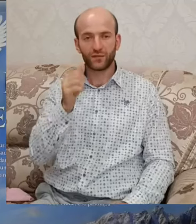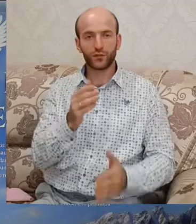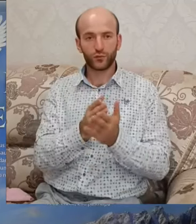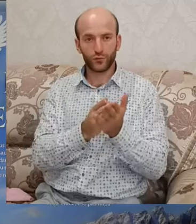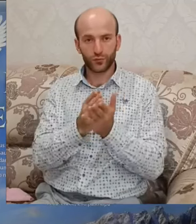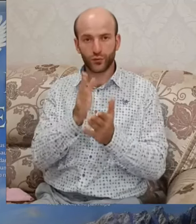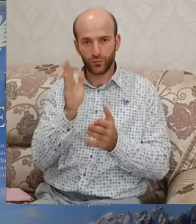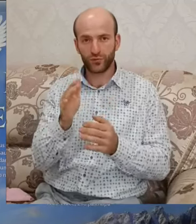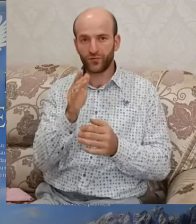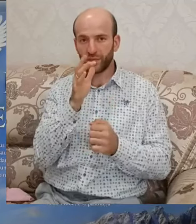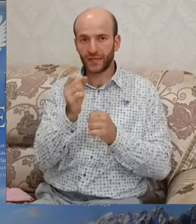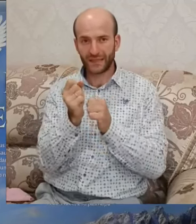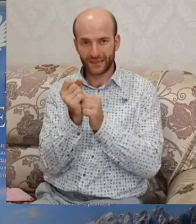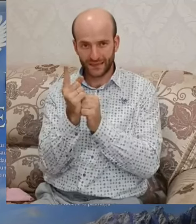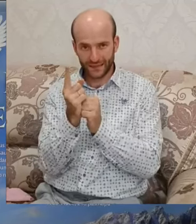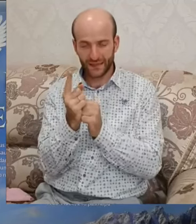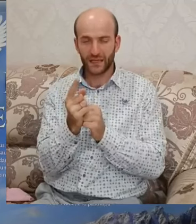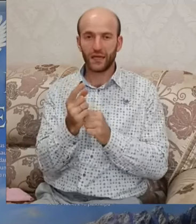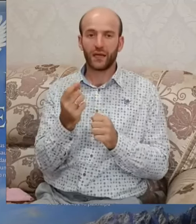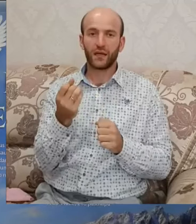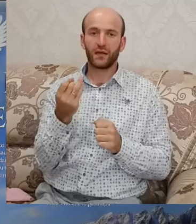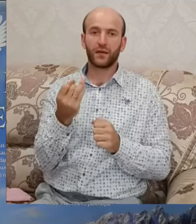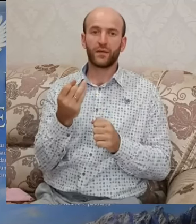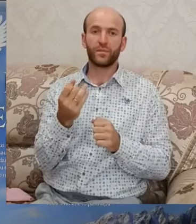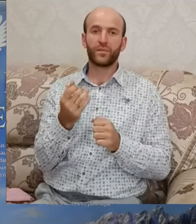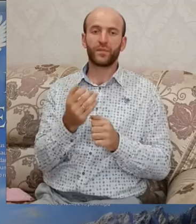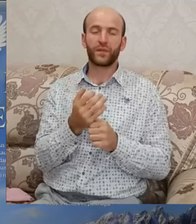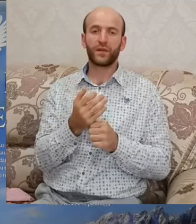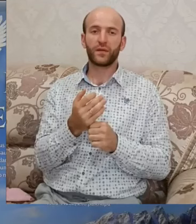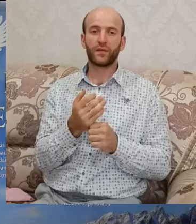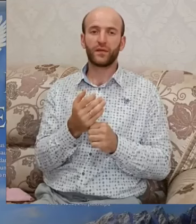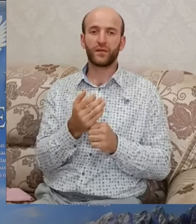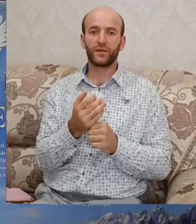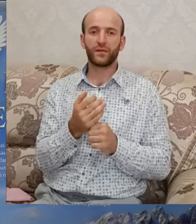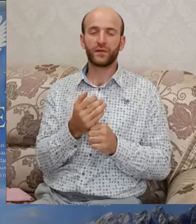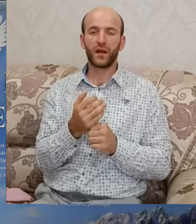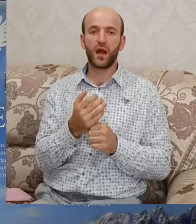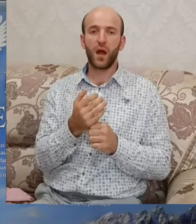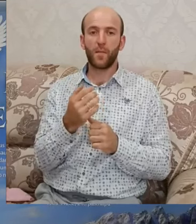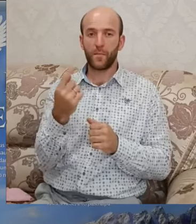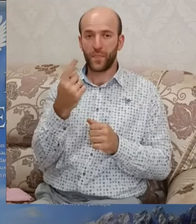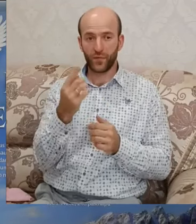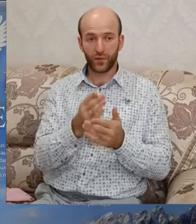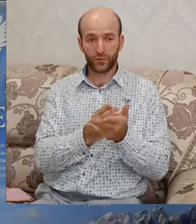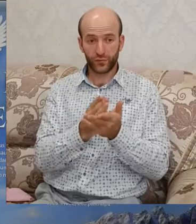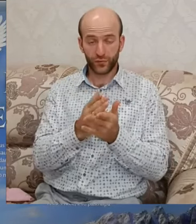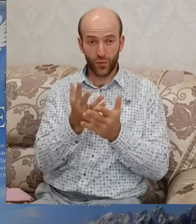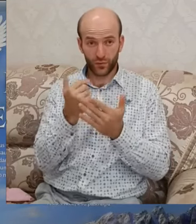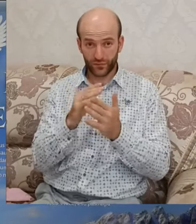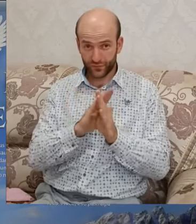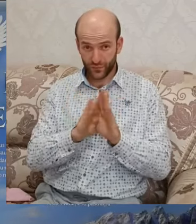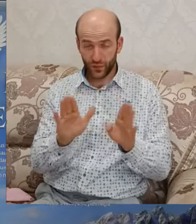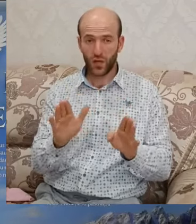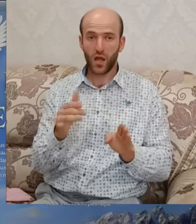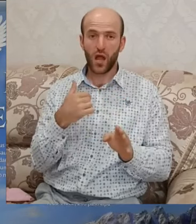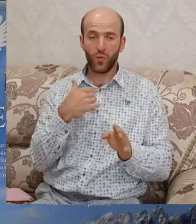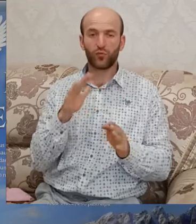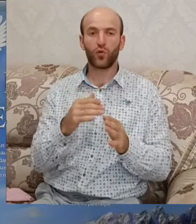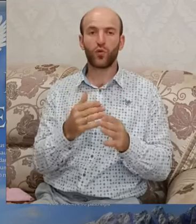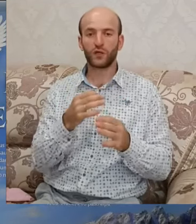часов. О по первому тарнаймо поскельбсиме, когда бус андрас, гречаусий 6 valandą. А после первого мы объявим, когда будет второе, скорее всего, в 6